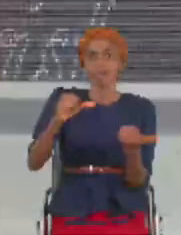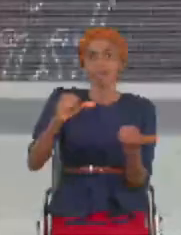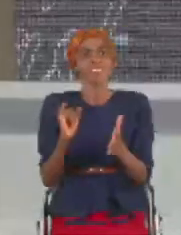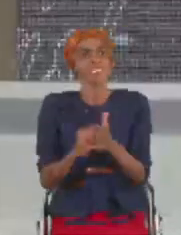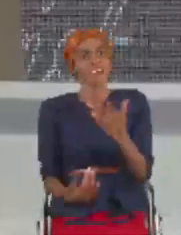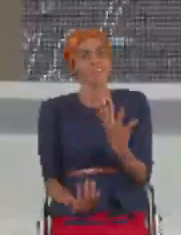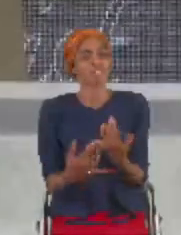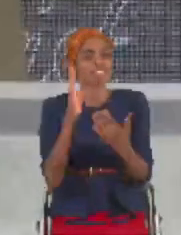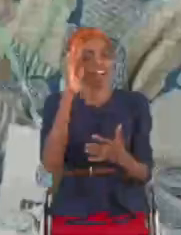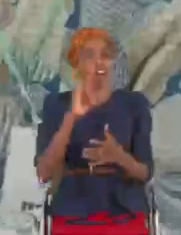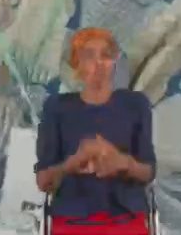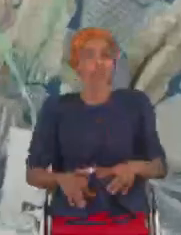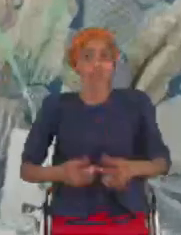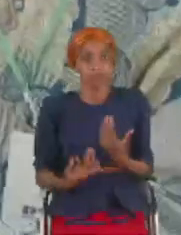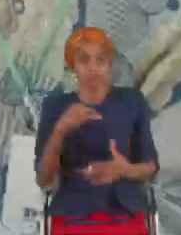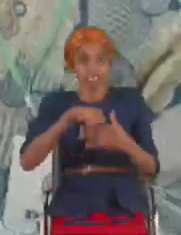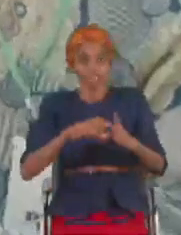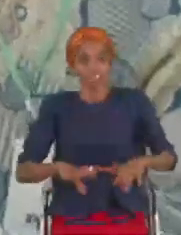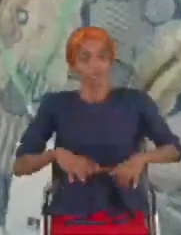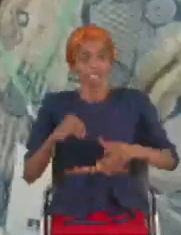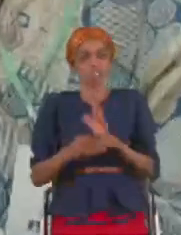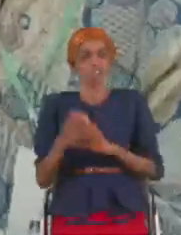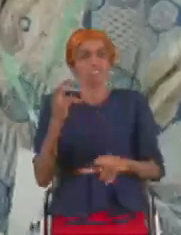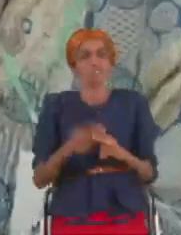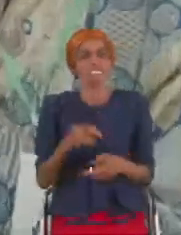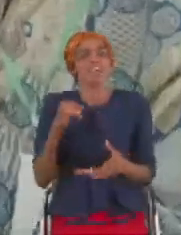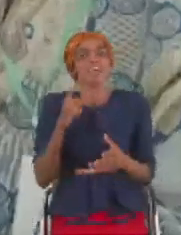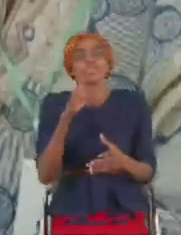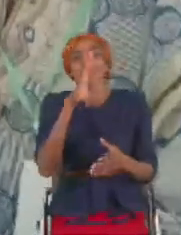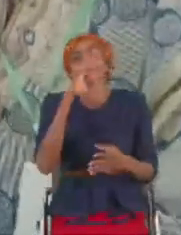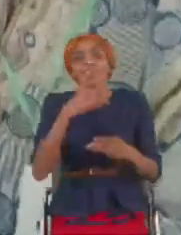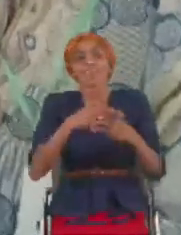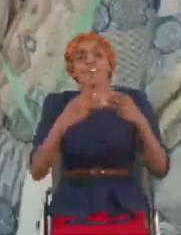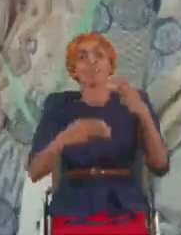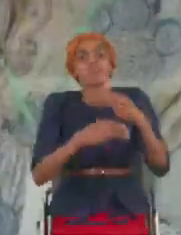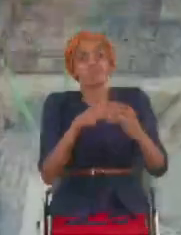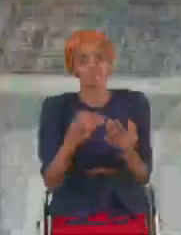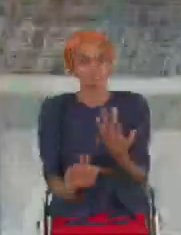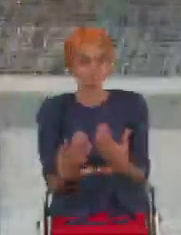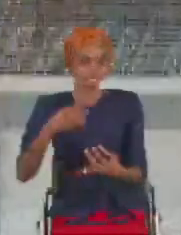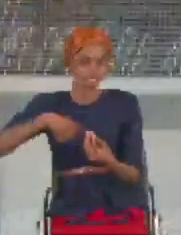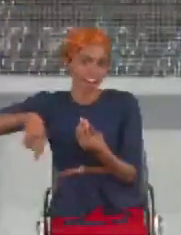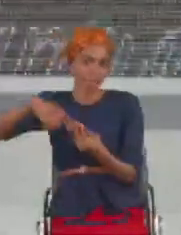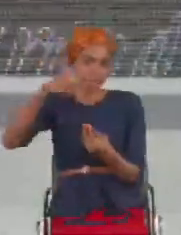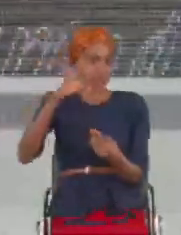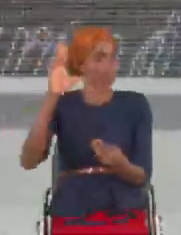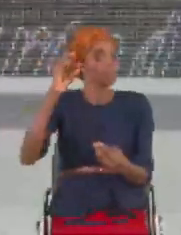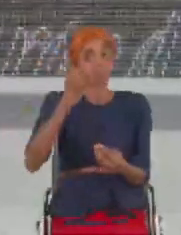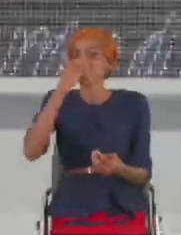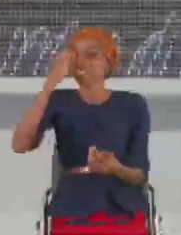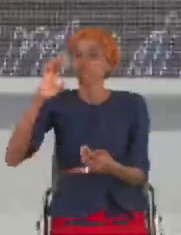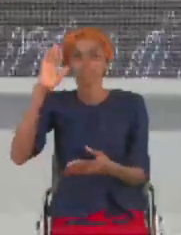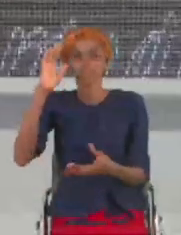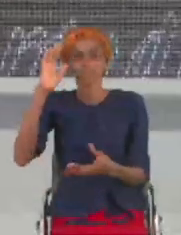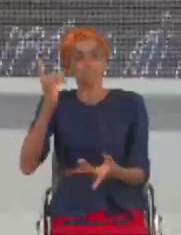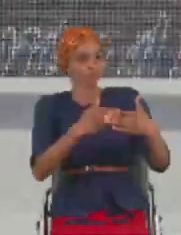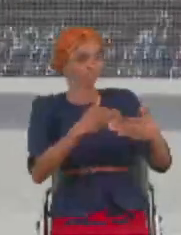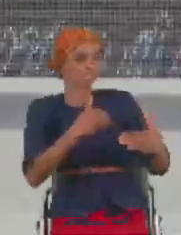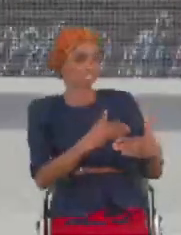vie tu vas brûler au nom de jésus ce qui serait mula de feu autour de toi aucun malade ne